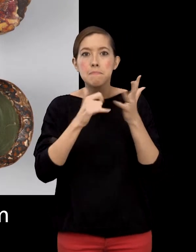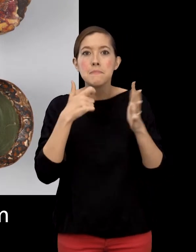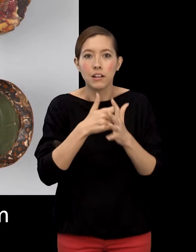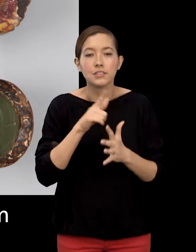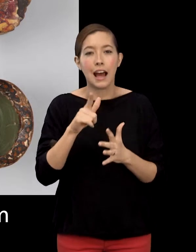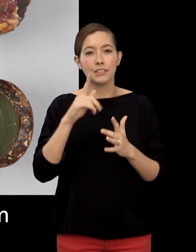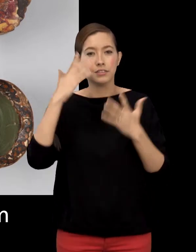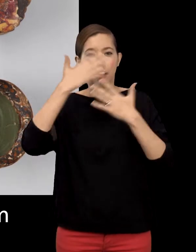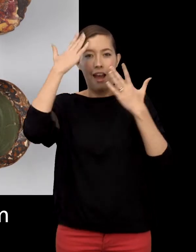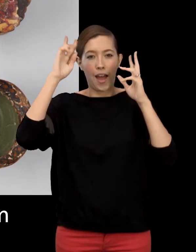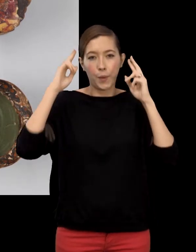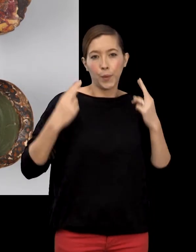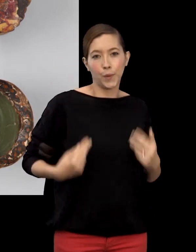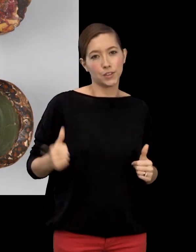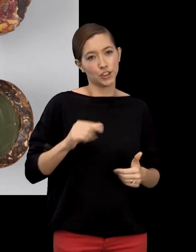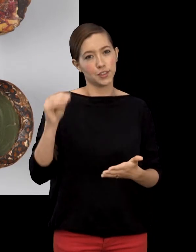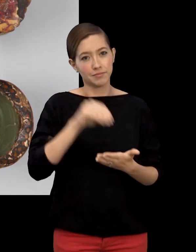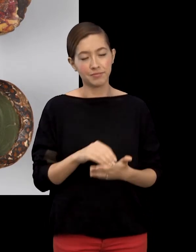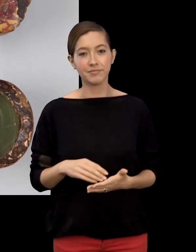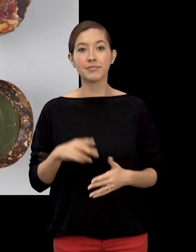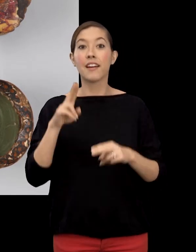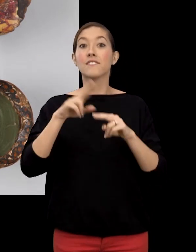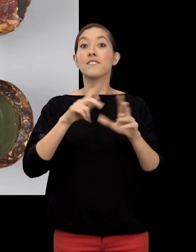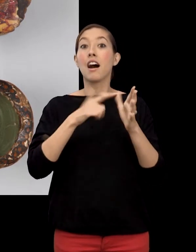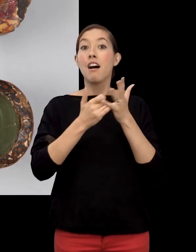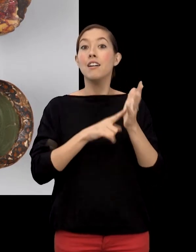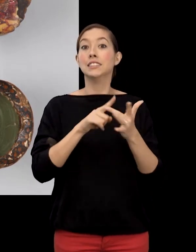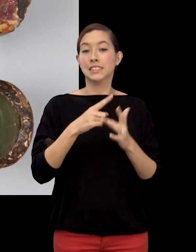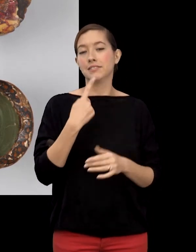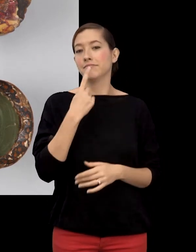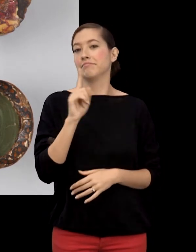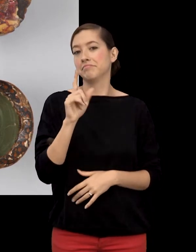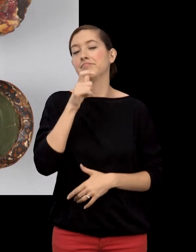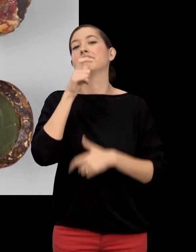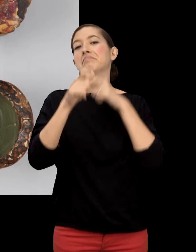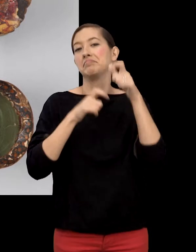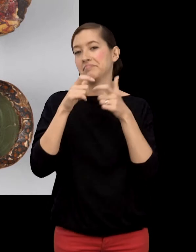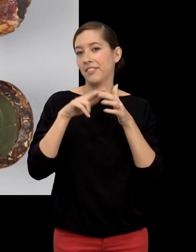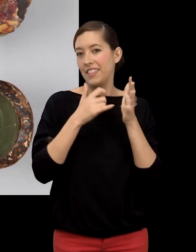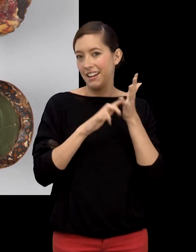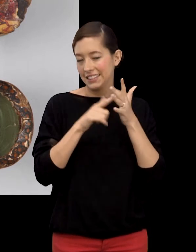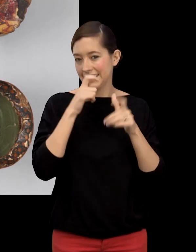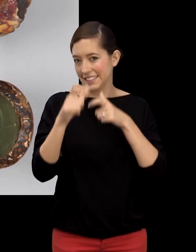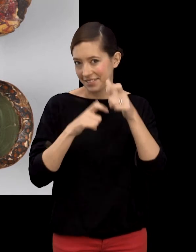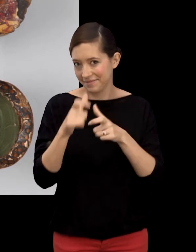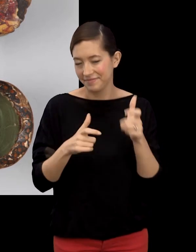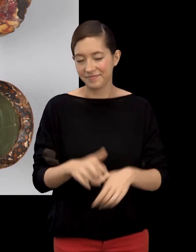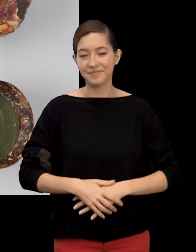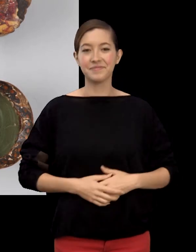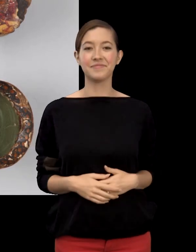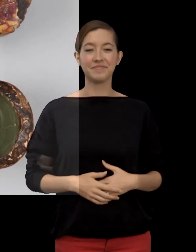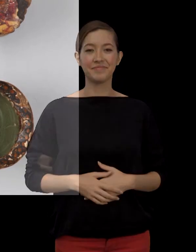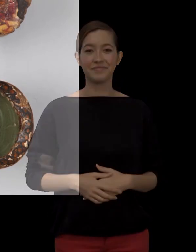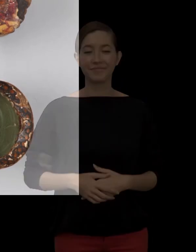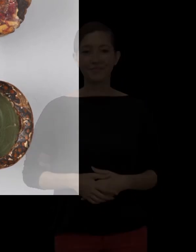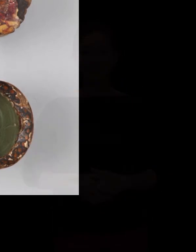locks of dark hair." In Farsi, we would say, "ای خط تو اسرار نهان کرده عیان، وی